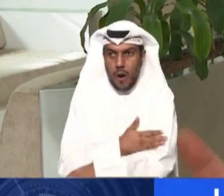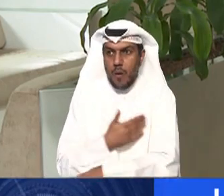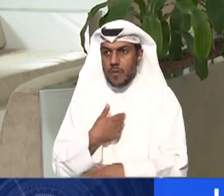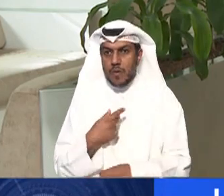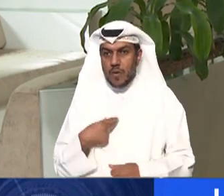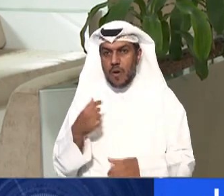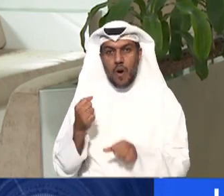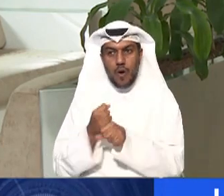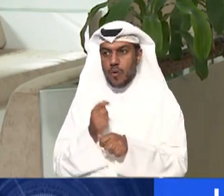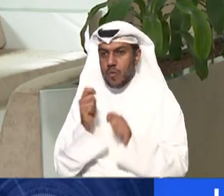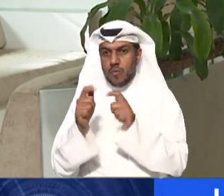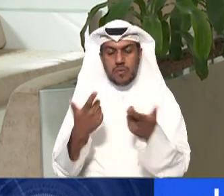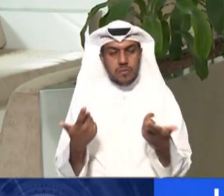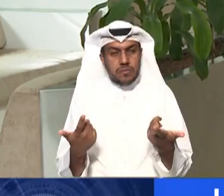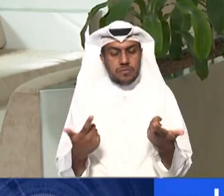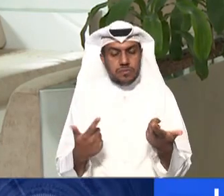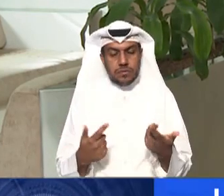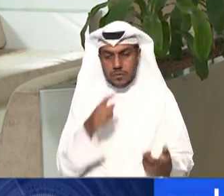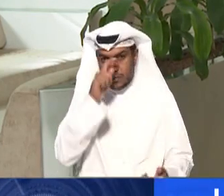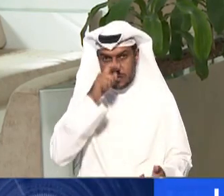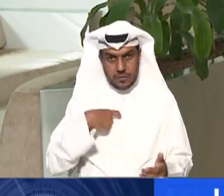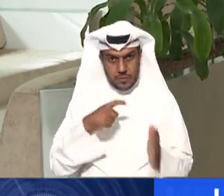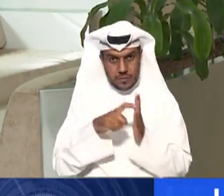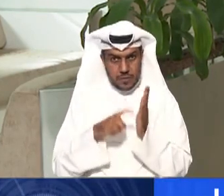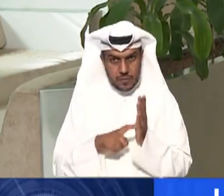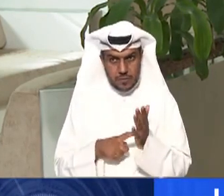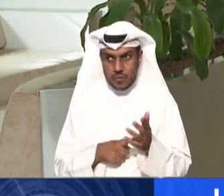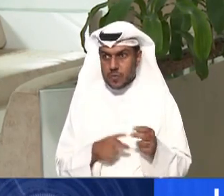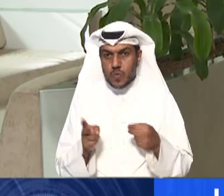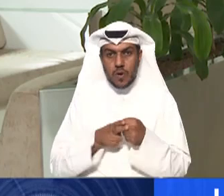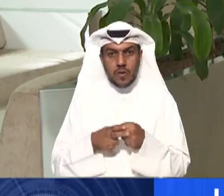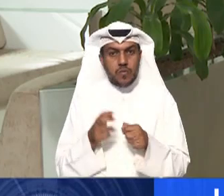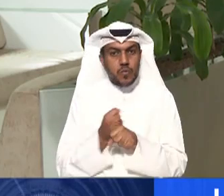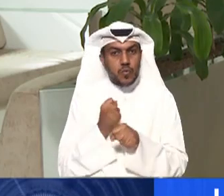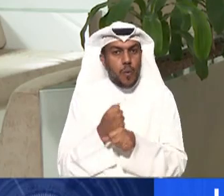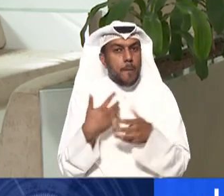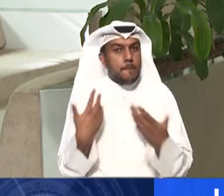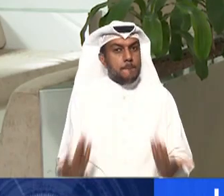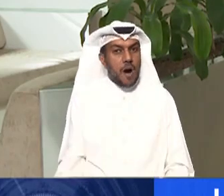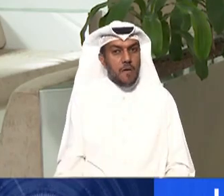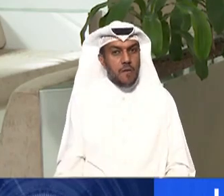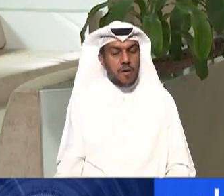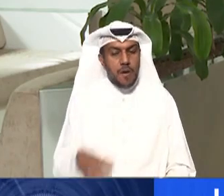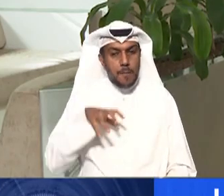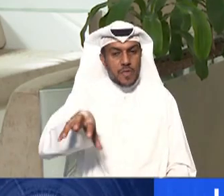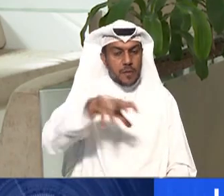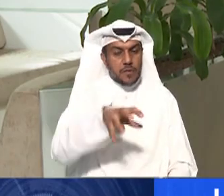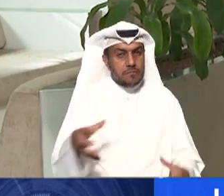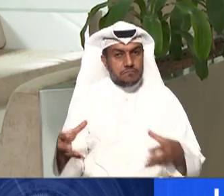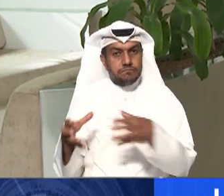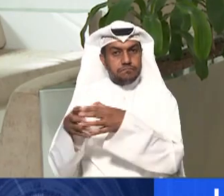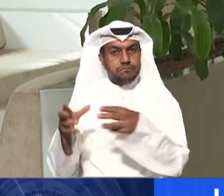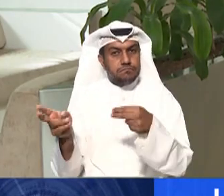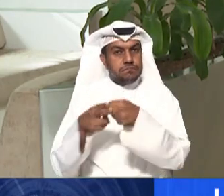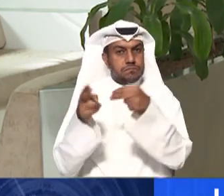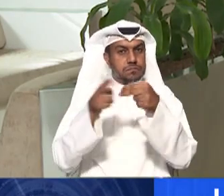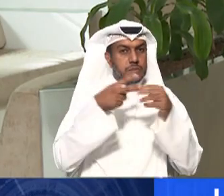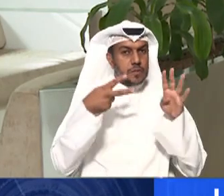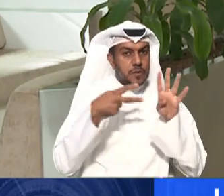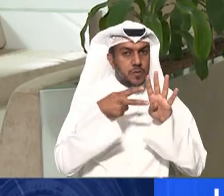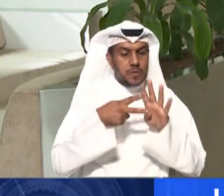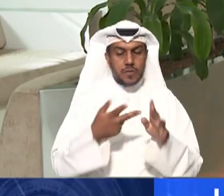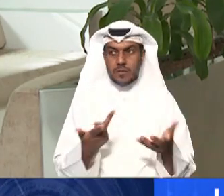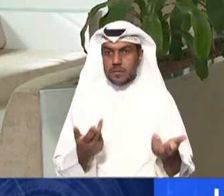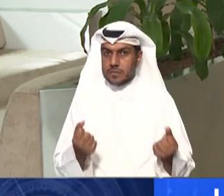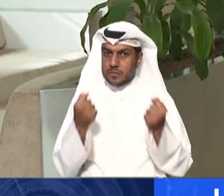المصاريف خلال فترة جائحة كورونا، في ظل تعطل أعمال، في ظل حظر مناطقي، في ظل حظر كلي، في ظل حظر جزئي، في